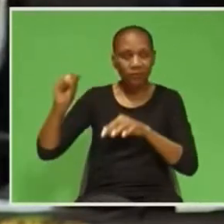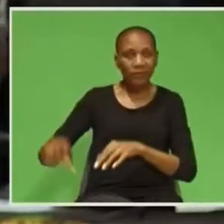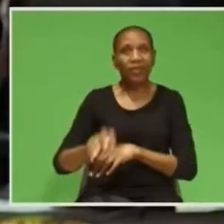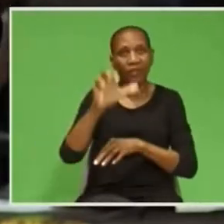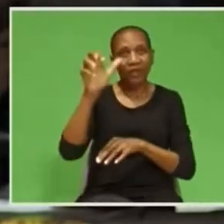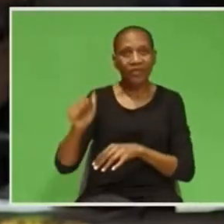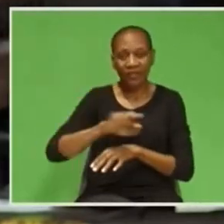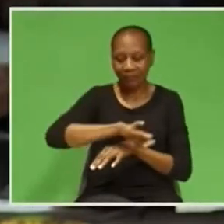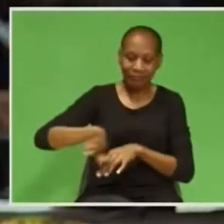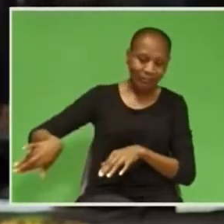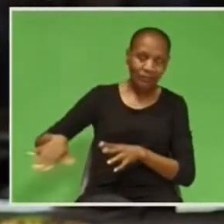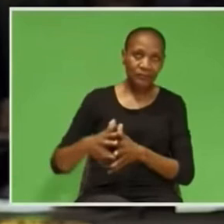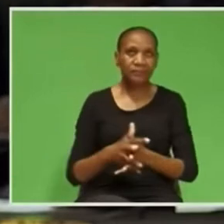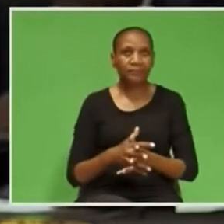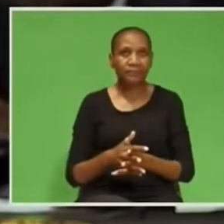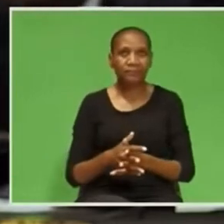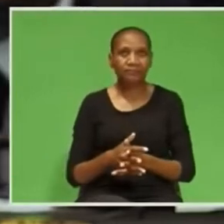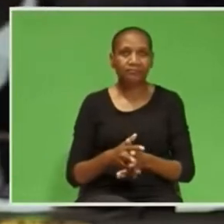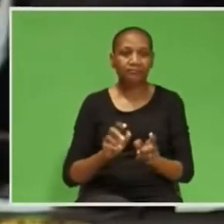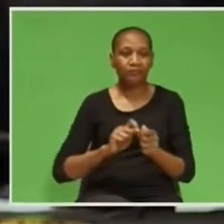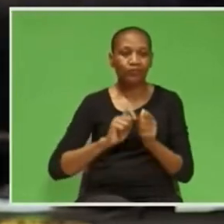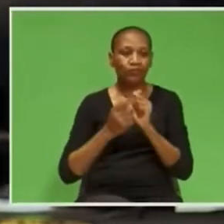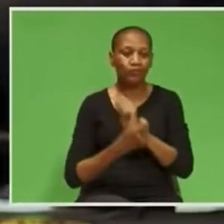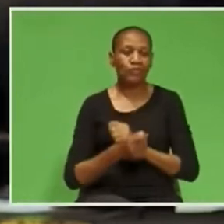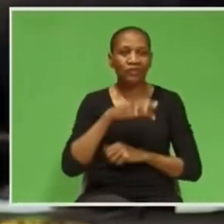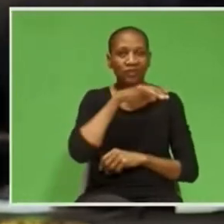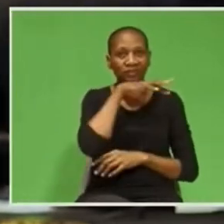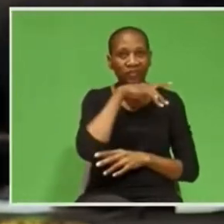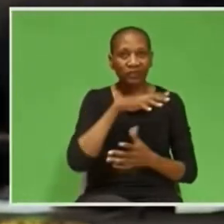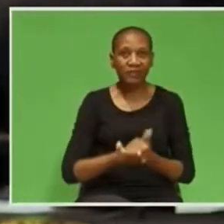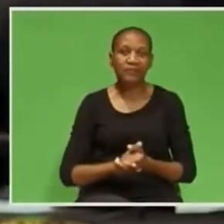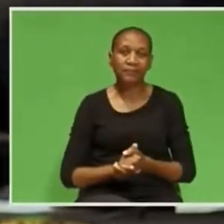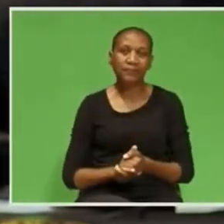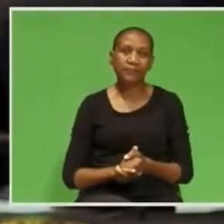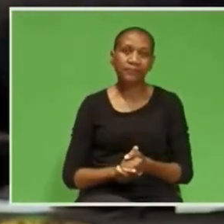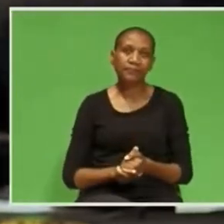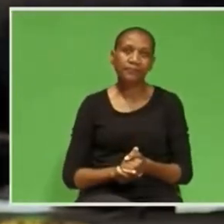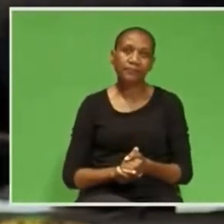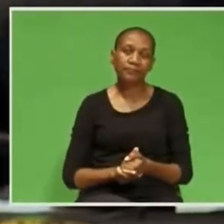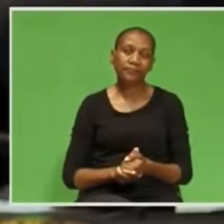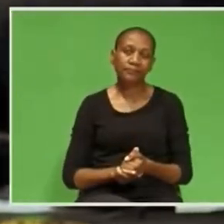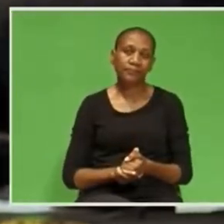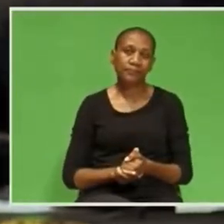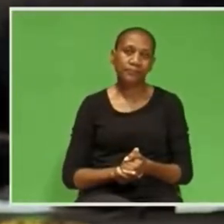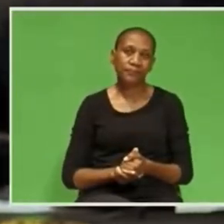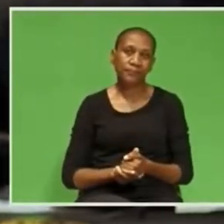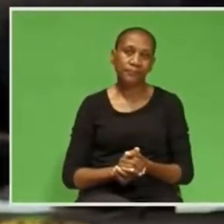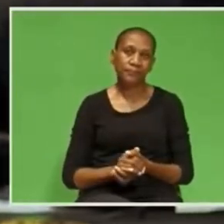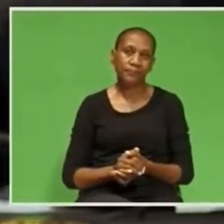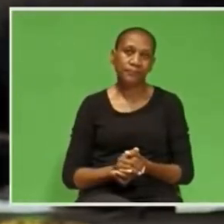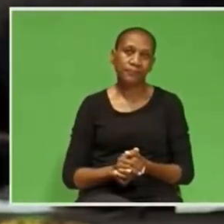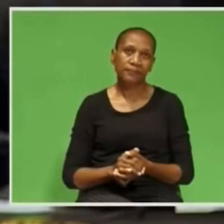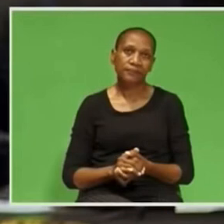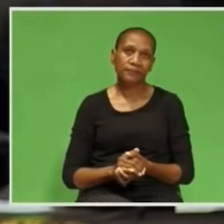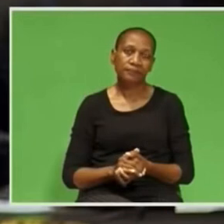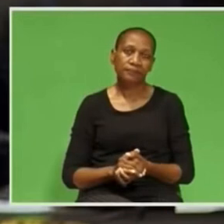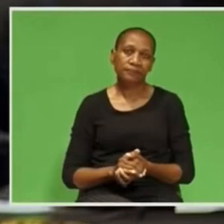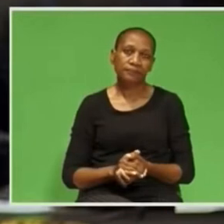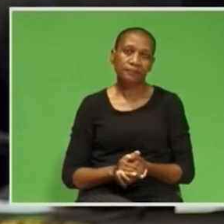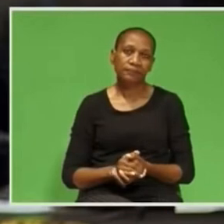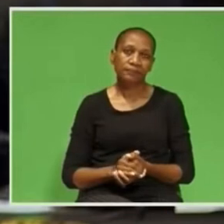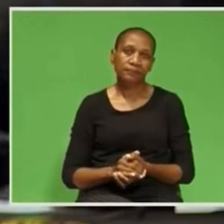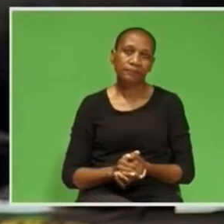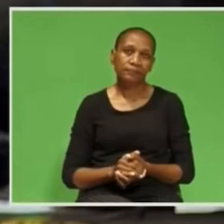Die Vrijheids van ontplisse, keer op keer, die vorige staats hier net op hierdie podium gestaan, en die gemaan om te luister na die hulpkrete van Zuid-Afrikaners.